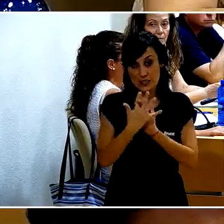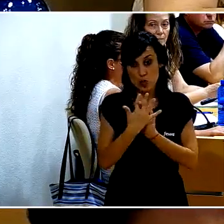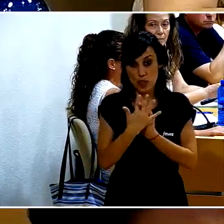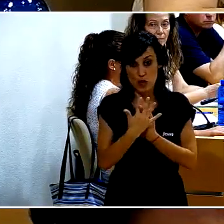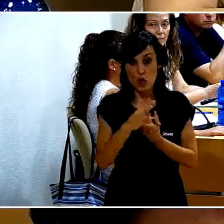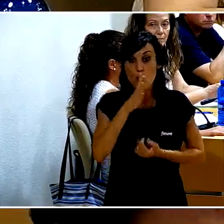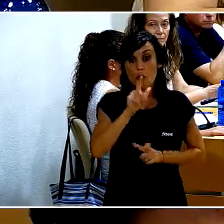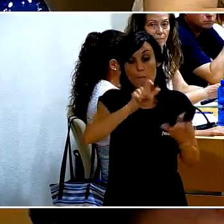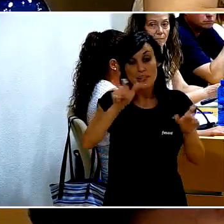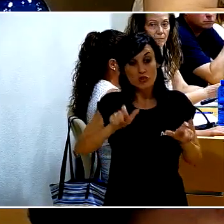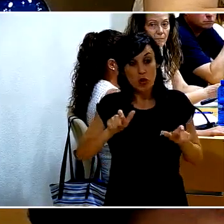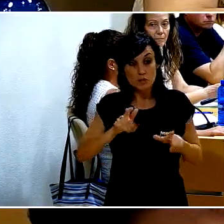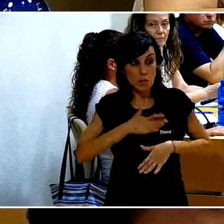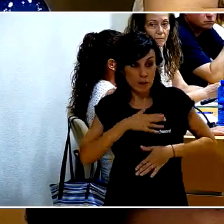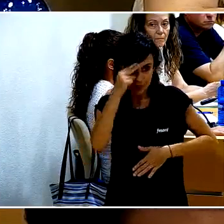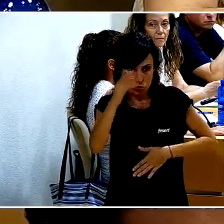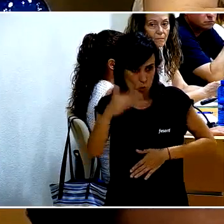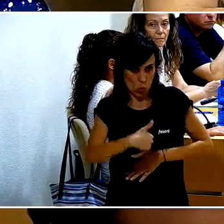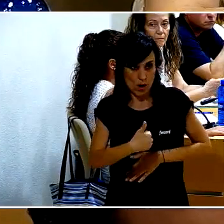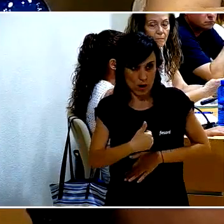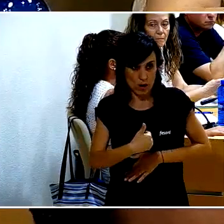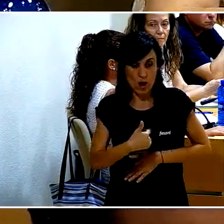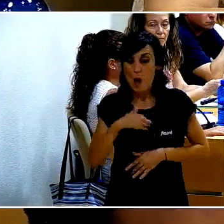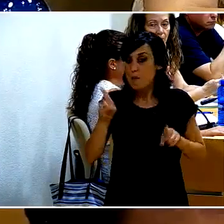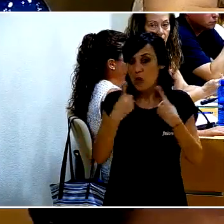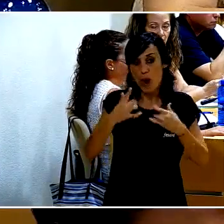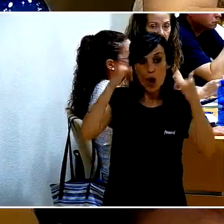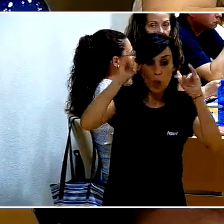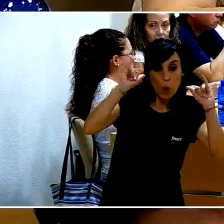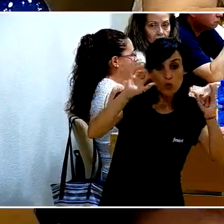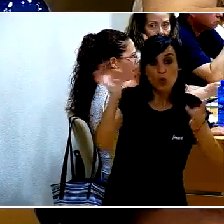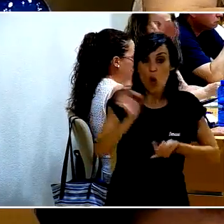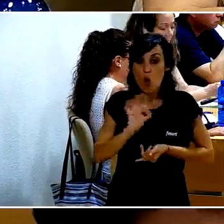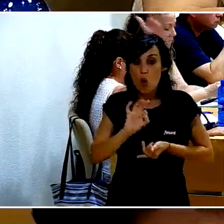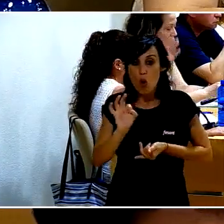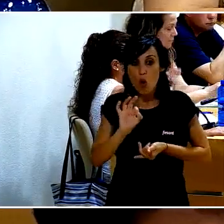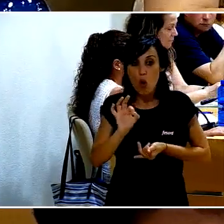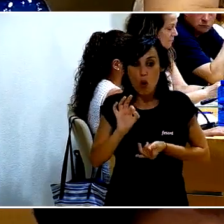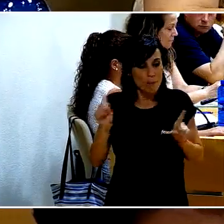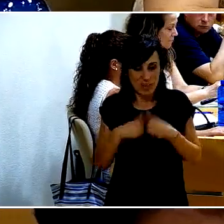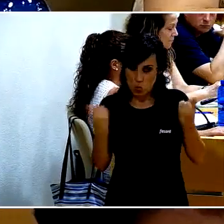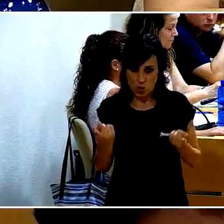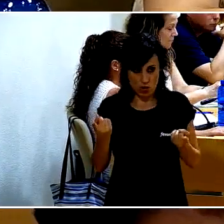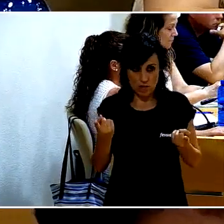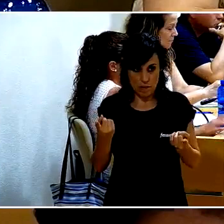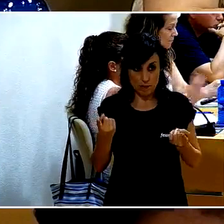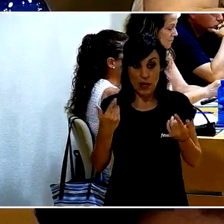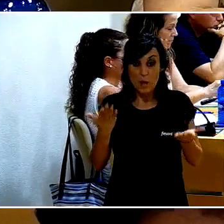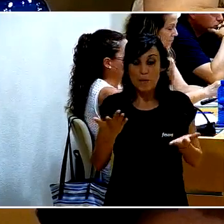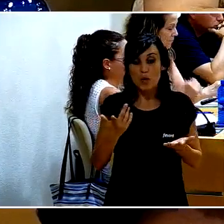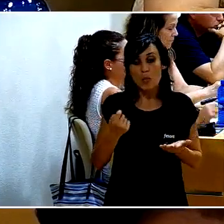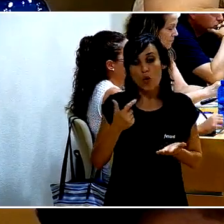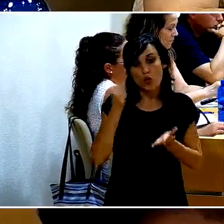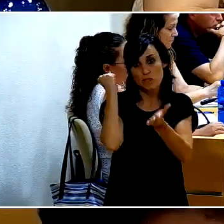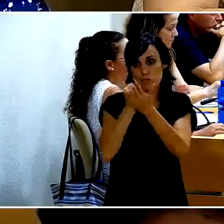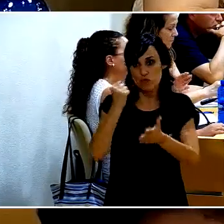perquè aquestes persones per mi no tenen ningú respecte. Siguen dels bous, siguen de la... Me dono igual, ¿vale? Però no t'aixem a tots